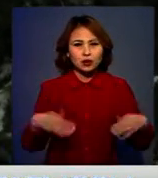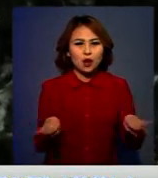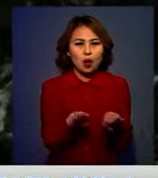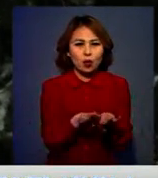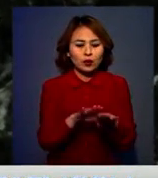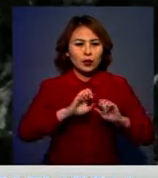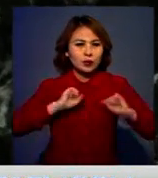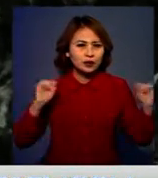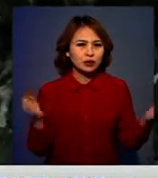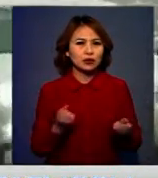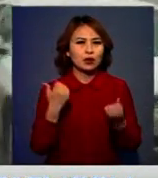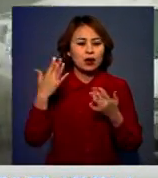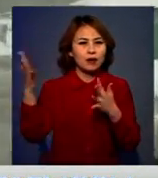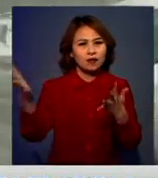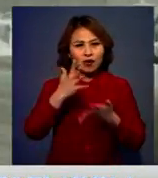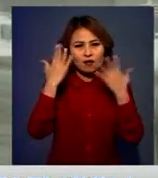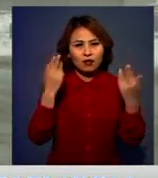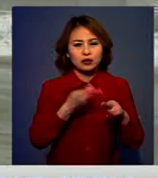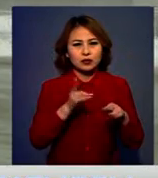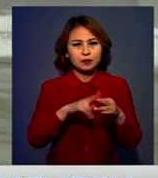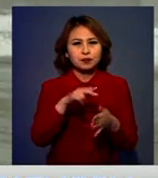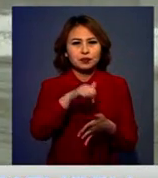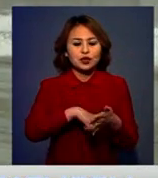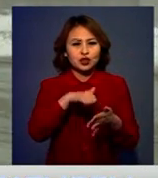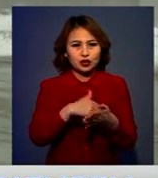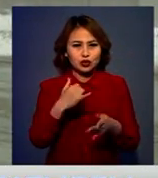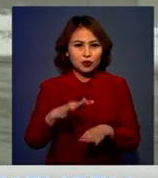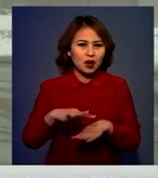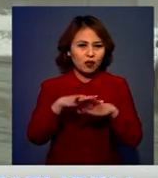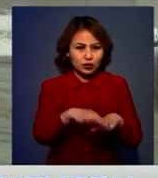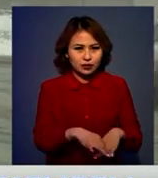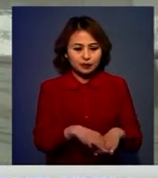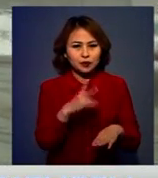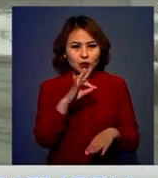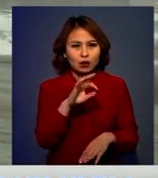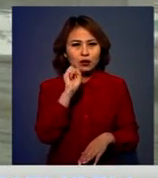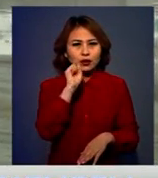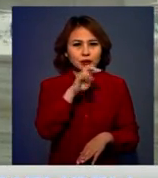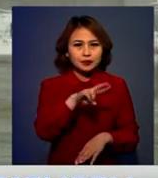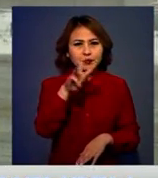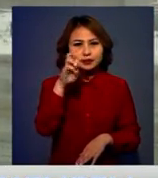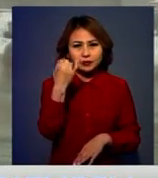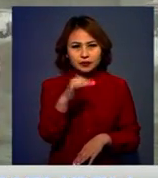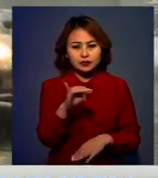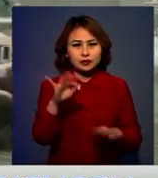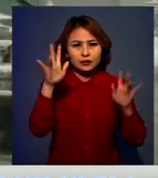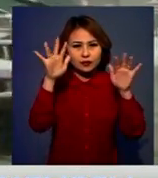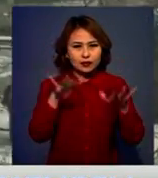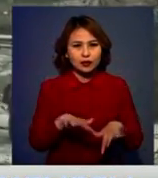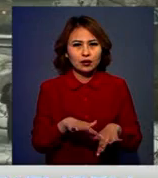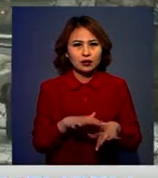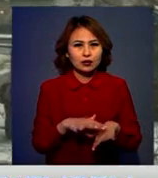қолайсыздық суық арктикалық ауа фронтының өтуіне орай болып жатыр, дейді мамандар. Дегенмен сәуір-мамыр айларында қар